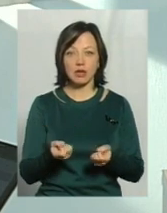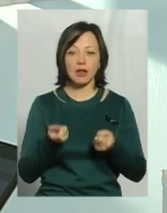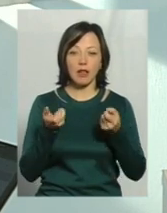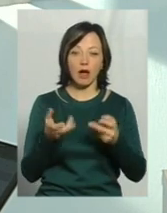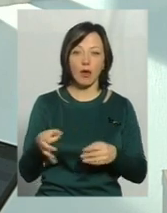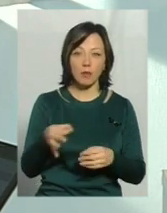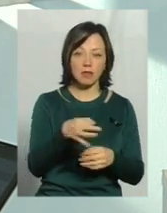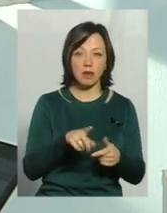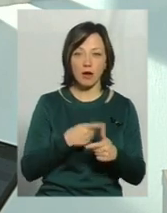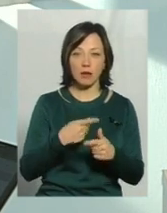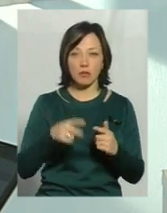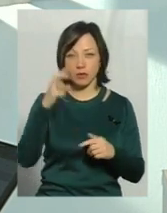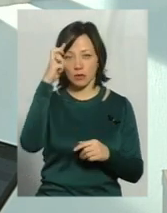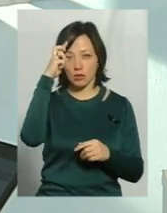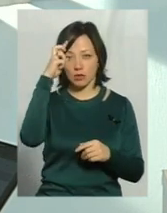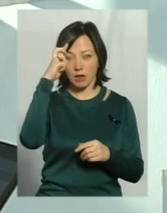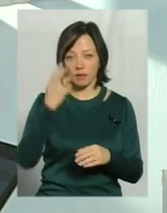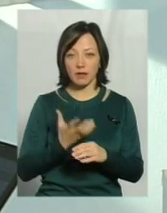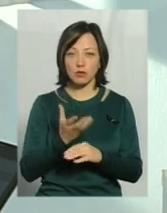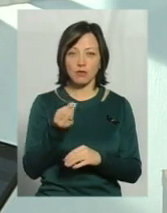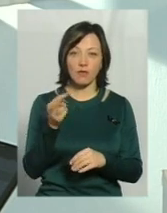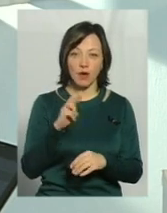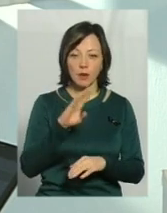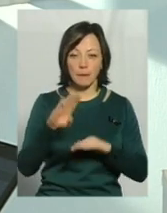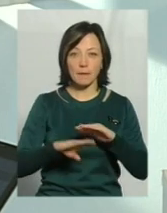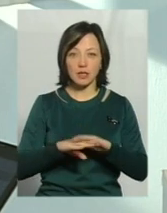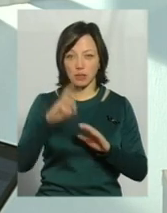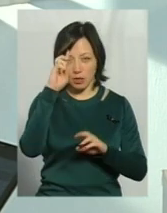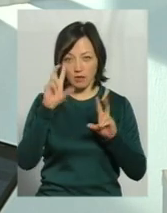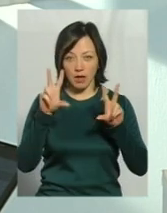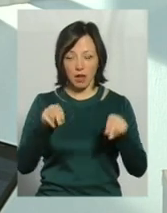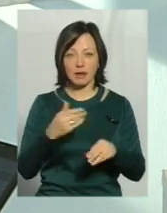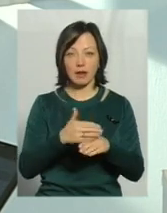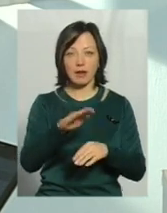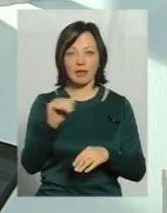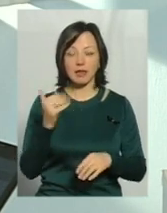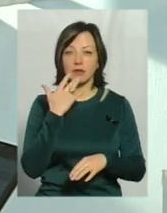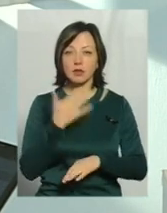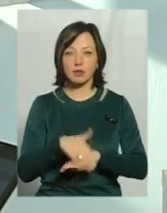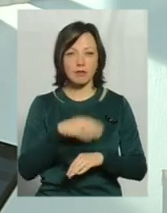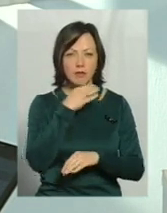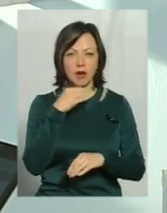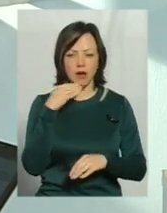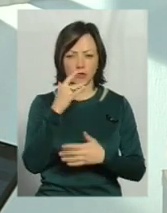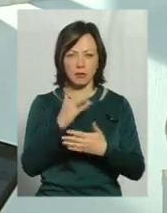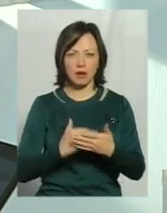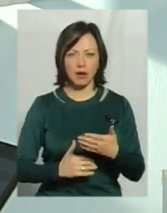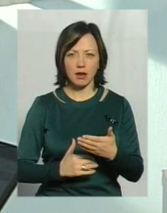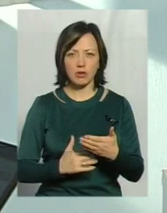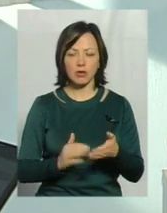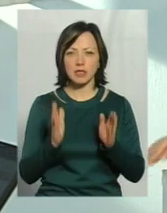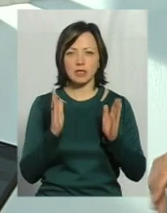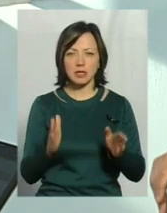або державне фінансування, або під державні гарантії кредити іноземні, або там багато-багато переліку.